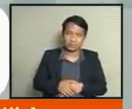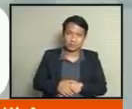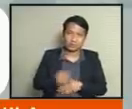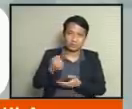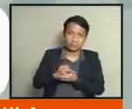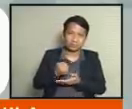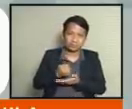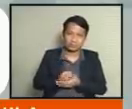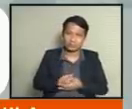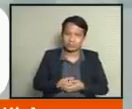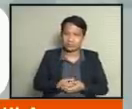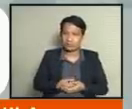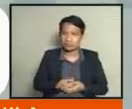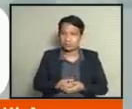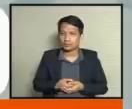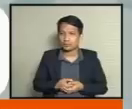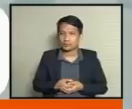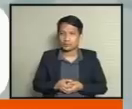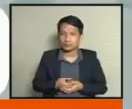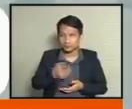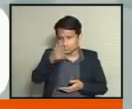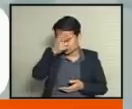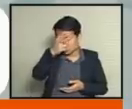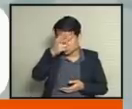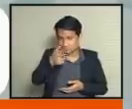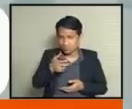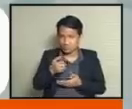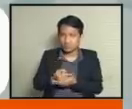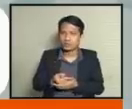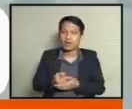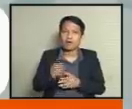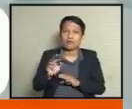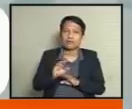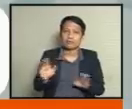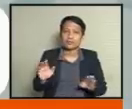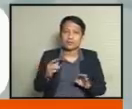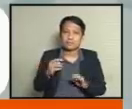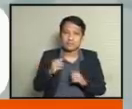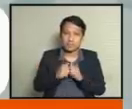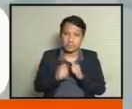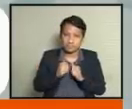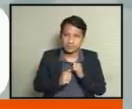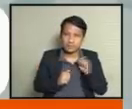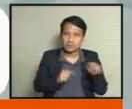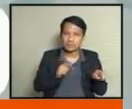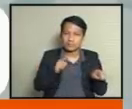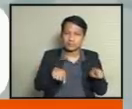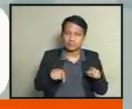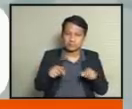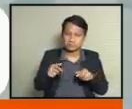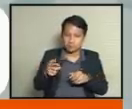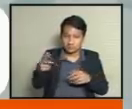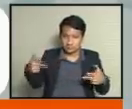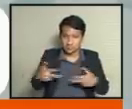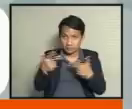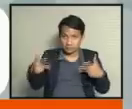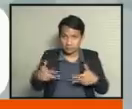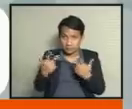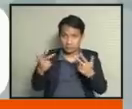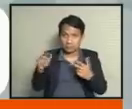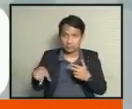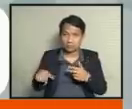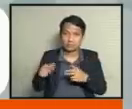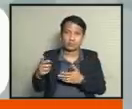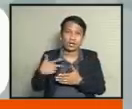doon, Idol eh. Okay. Kaya doon sa sabong? Opo. So ibig sabihin, pag nagsasabong siya, doon